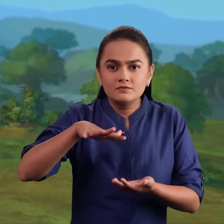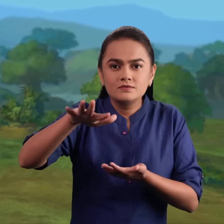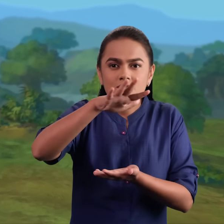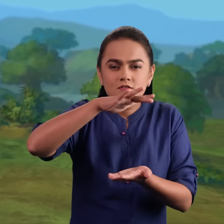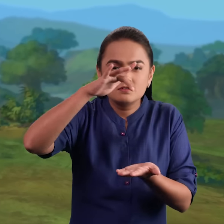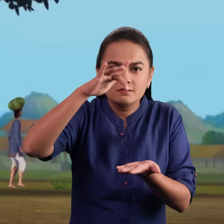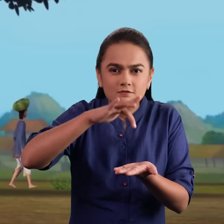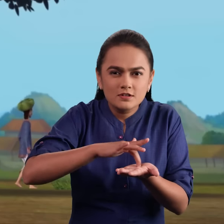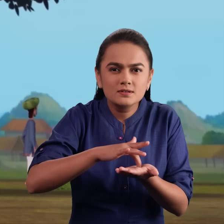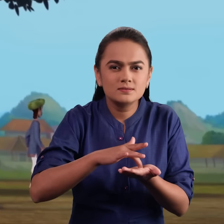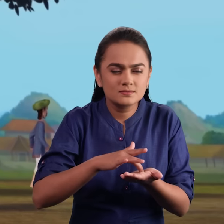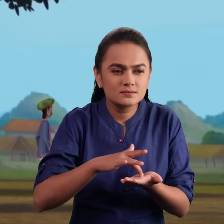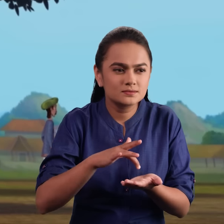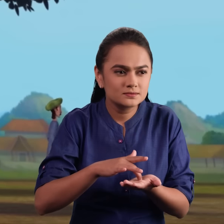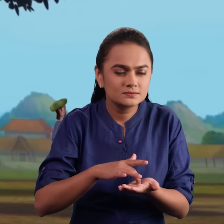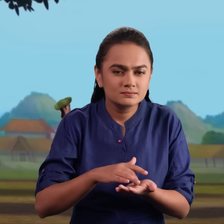वृंदावन